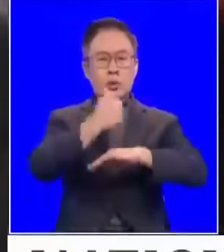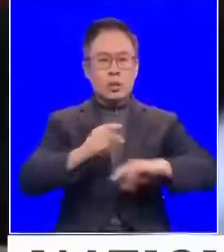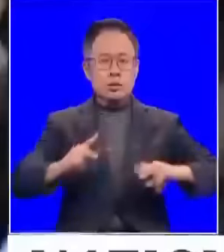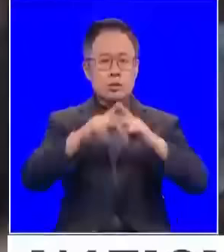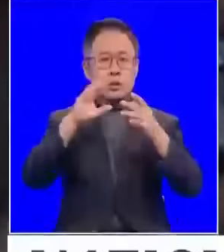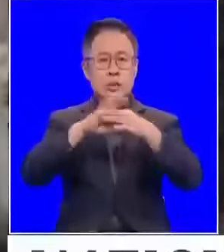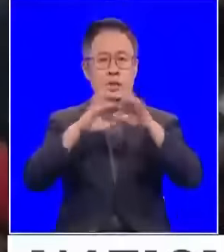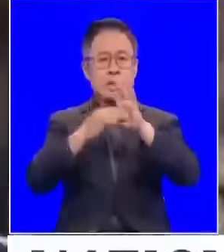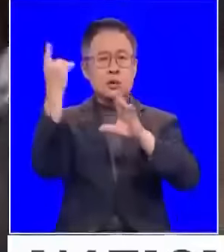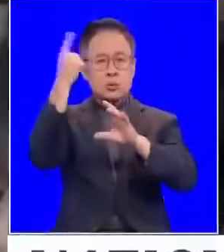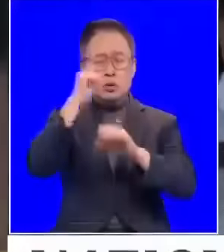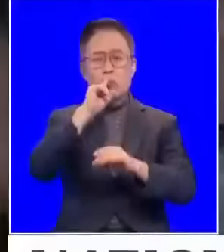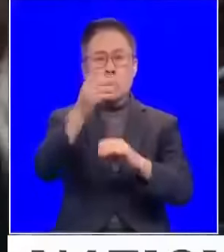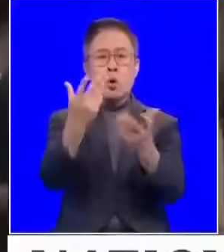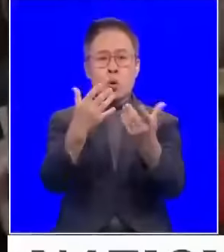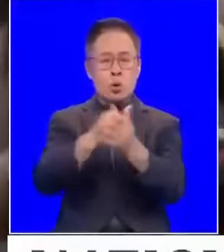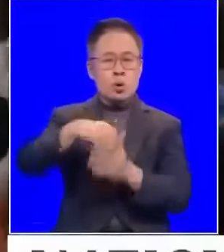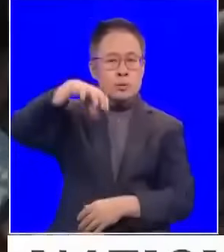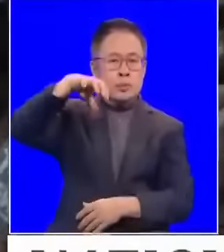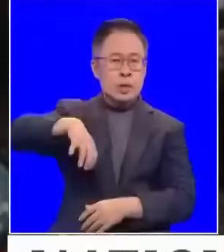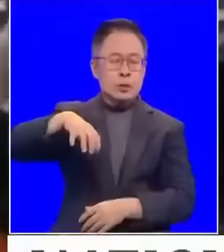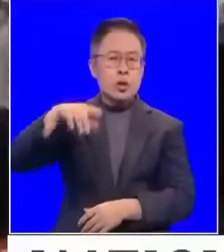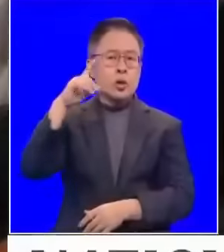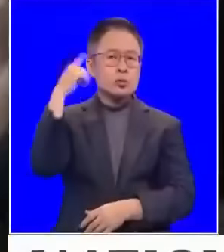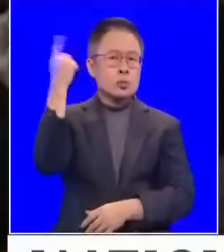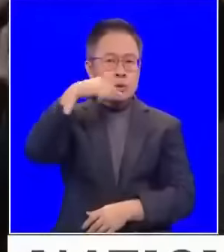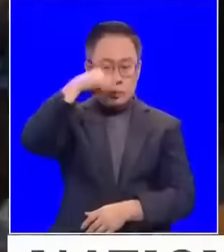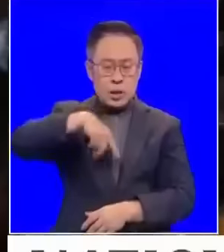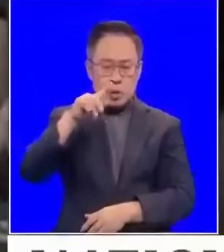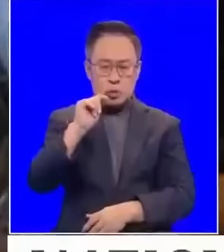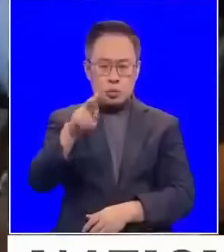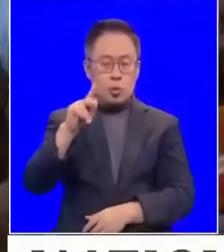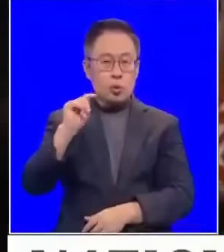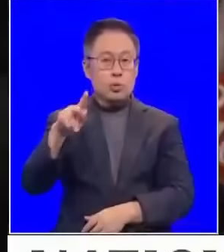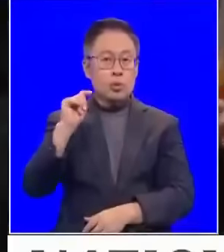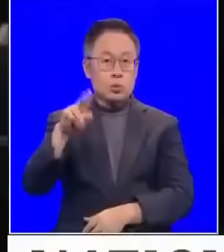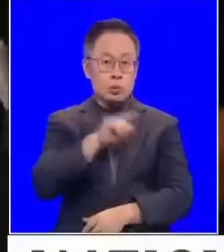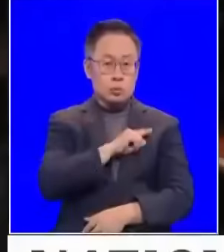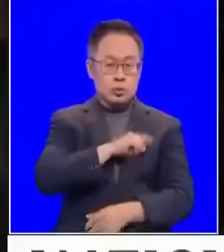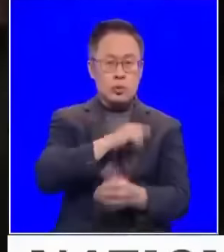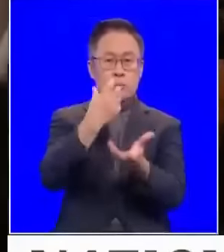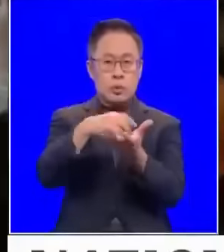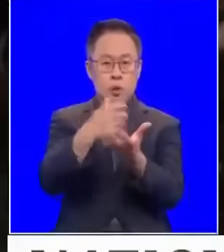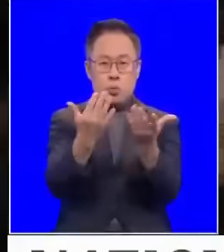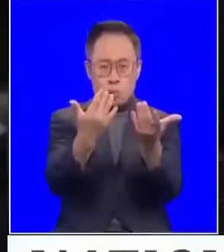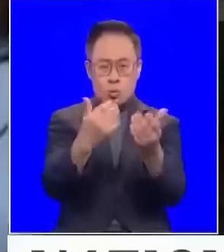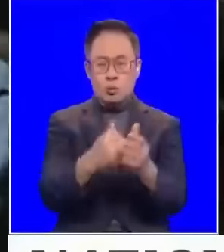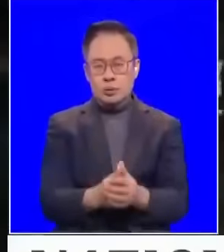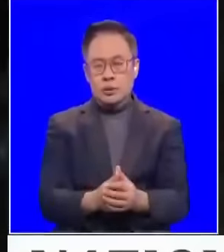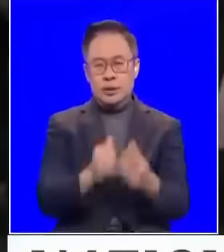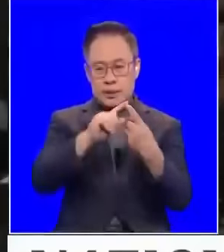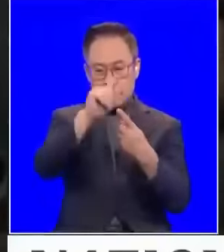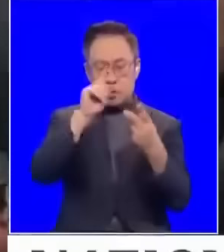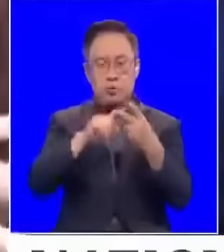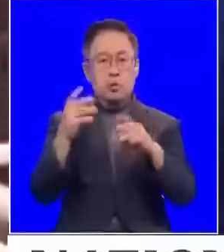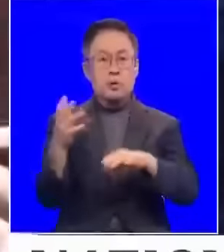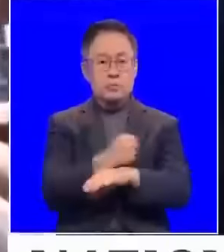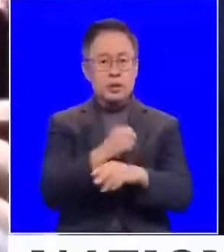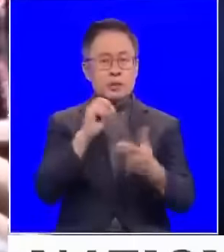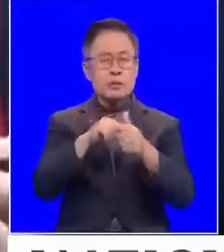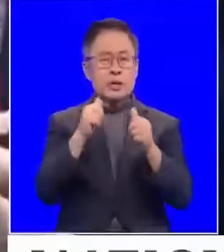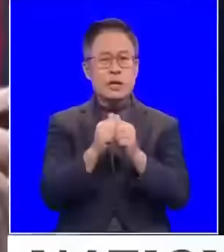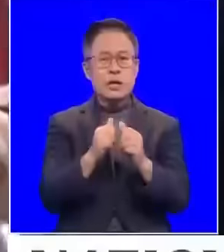ให้รอการท่องเที่ยวแห่งประเทศไทยเป็นผู้ชี้แจงเรื่องนี้ค่ะขณะที่ประเด็นทางการเมืองนะคะยังต้องติดตามอย่างต่อเนื่องก็คือเรื่องคดีการ